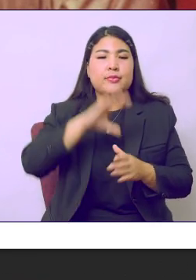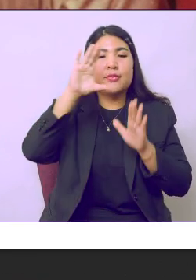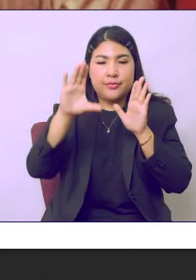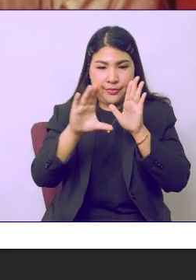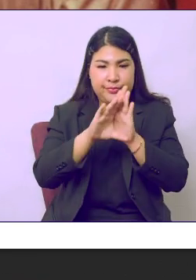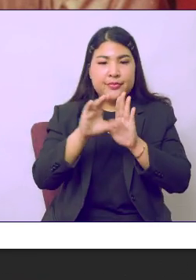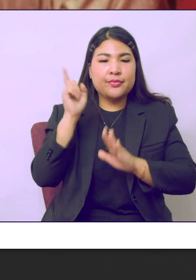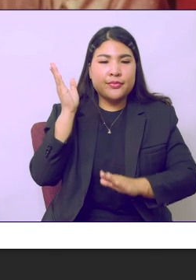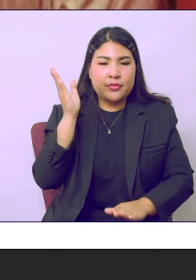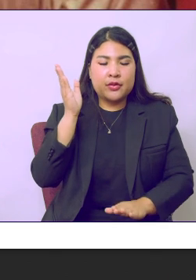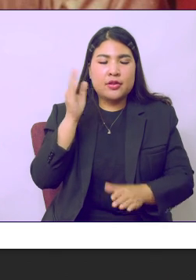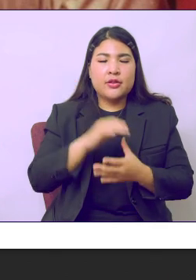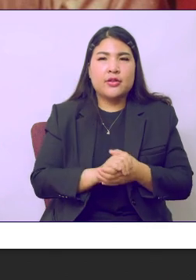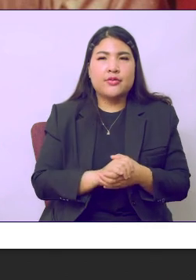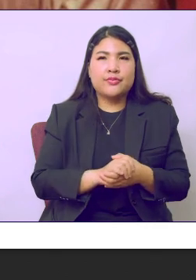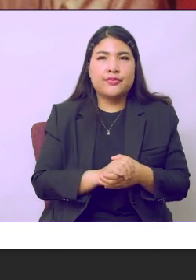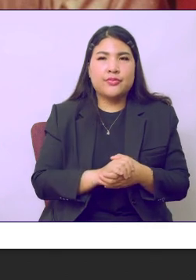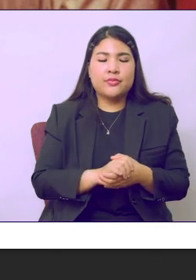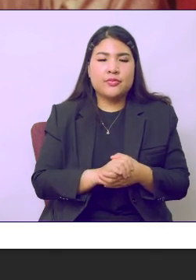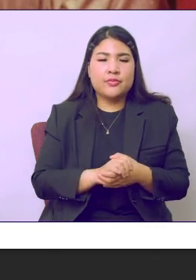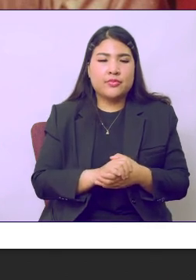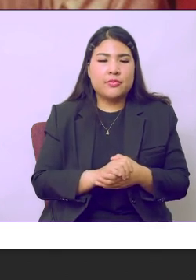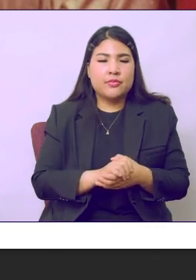ศรีกฤษณาอารย์นะครับแล้วก็ทาง